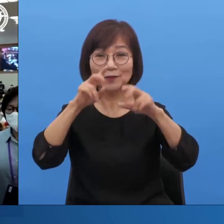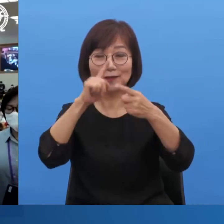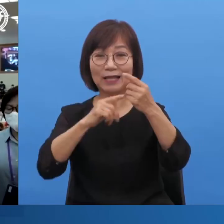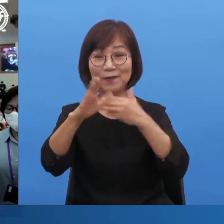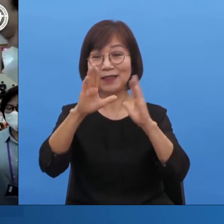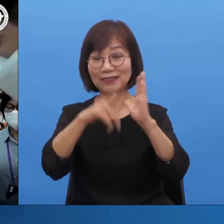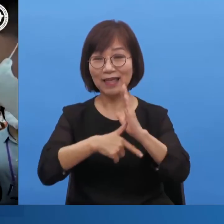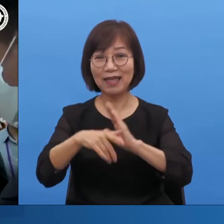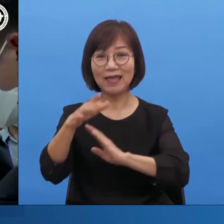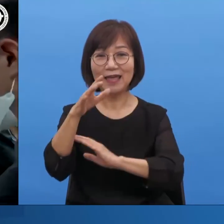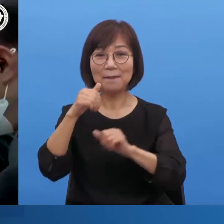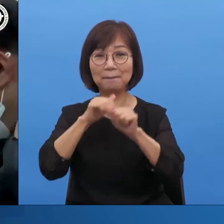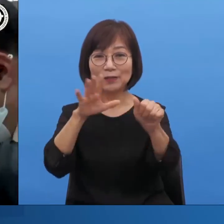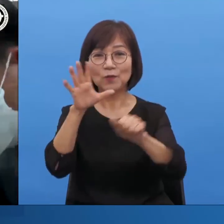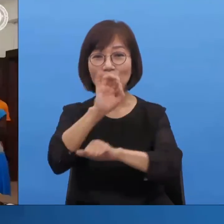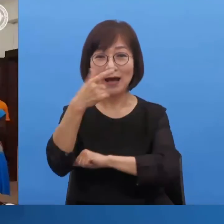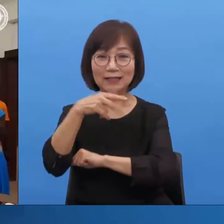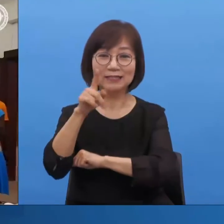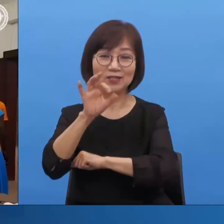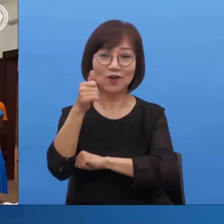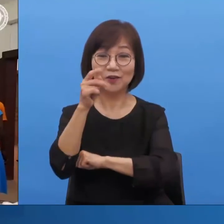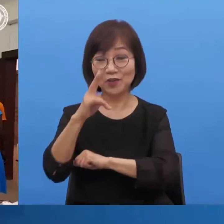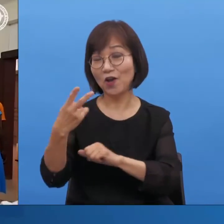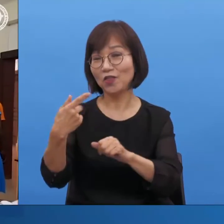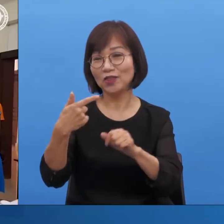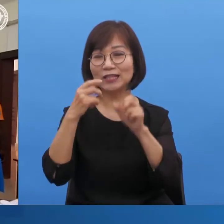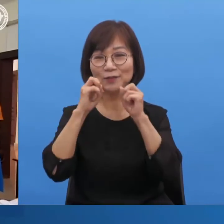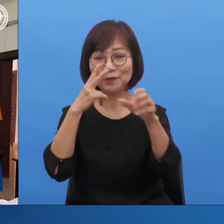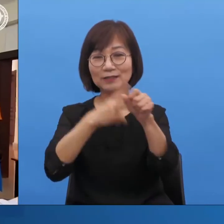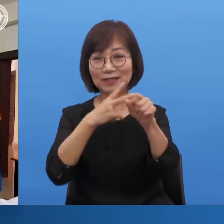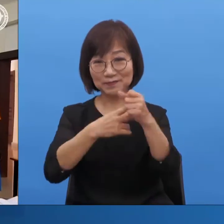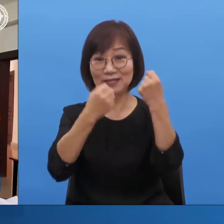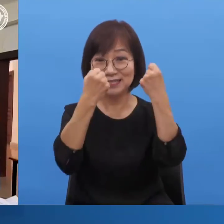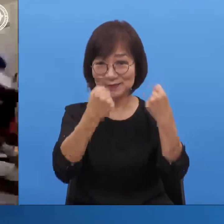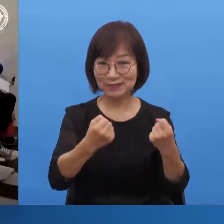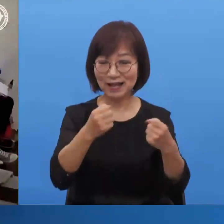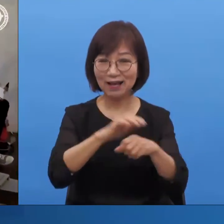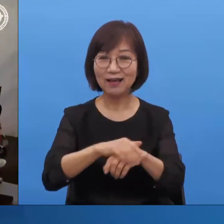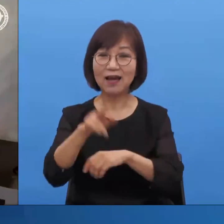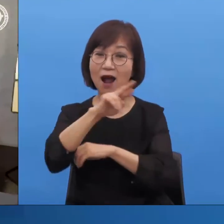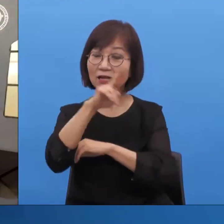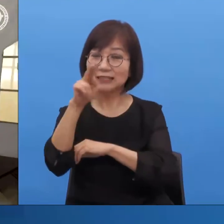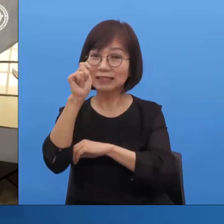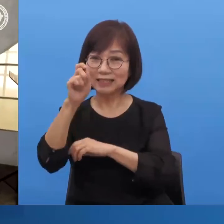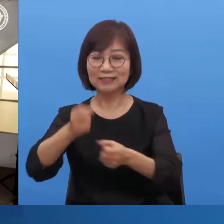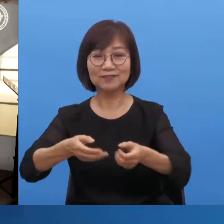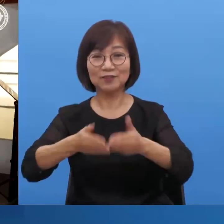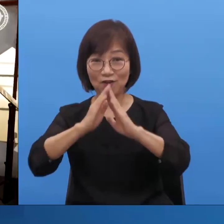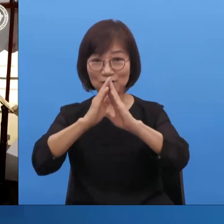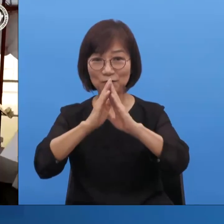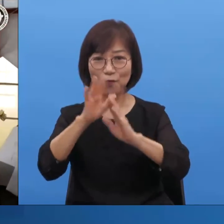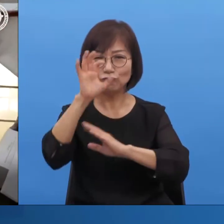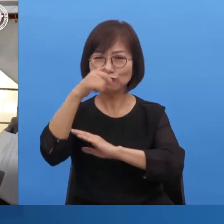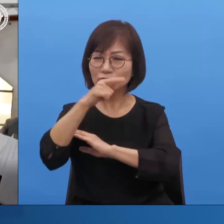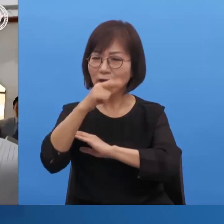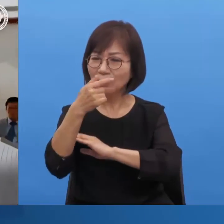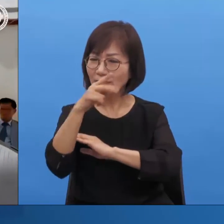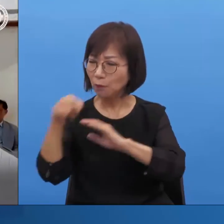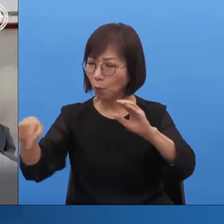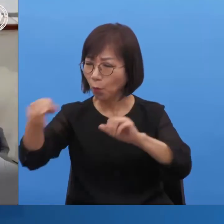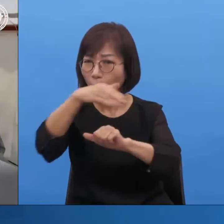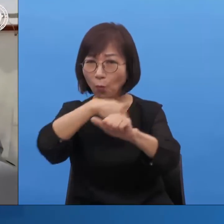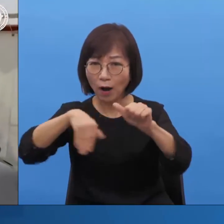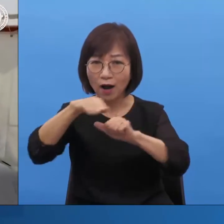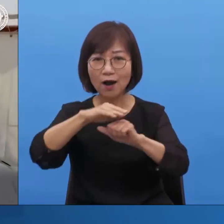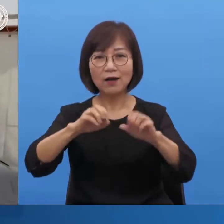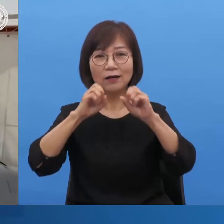안정현 이에나 선교사님이 계십니다. 2017년 6월 르완다 RTS가 열렸고 우간다, 민주콩고에서도 전도 선교의 언약 가진